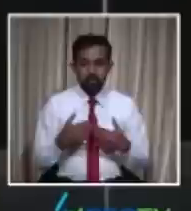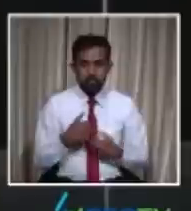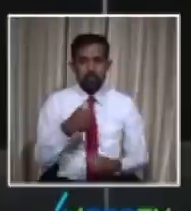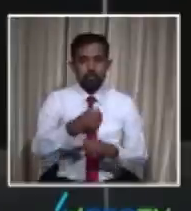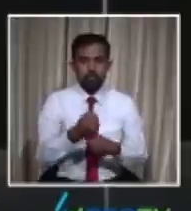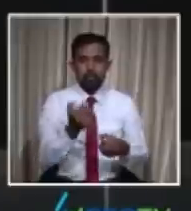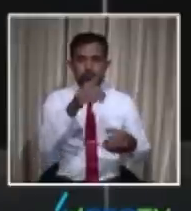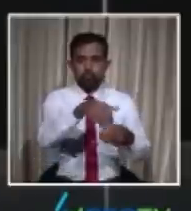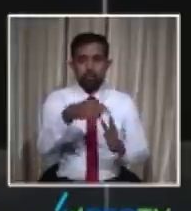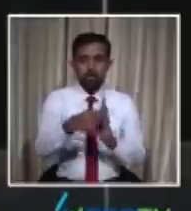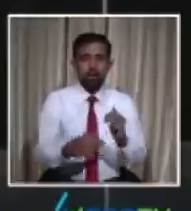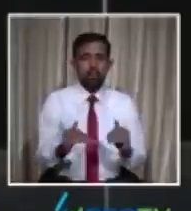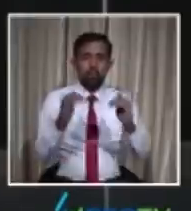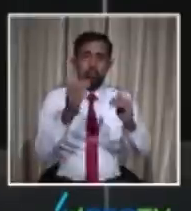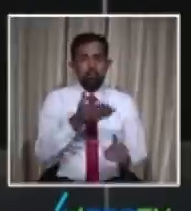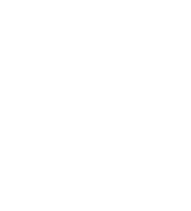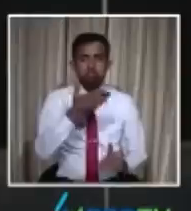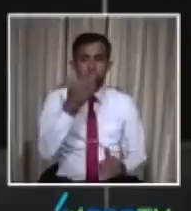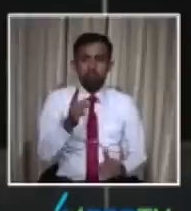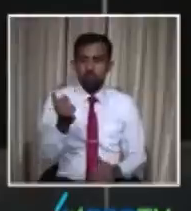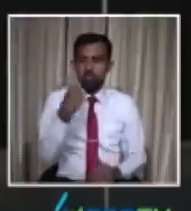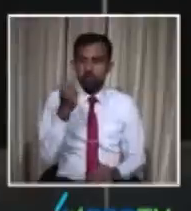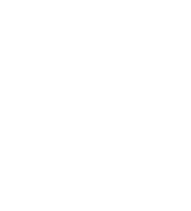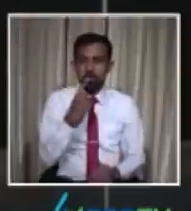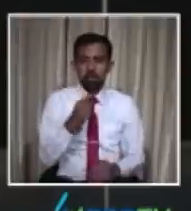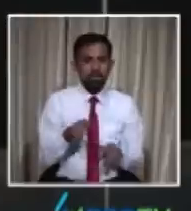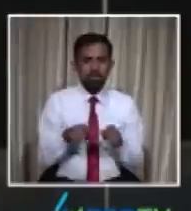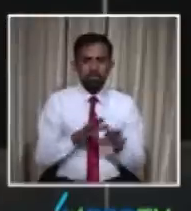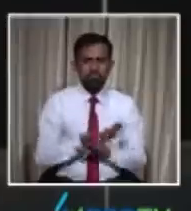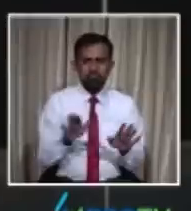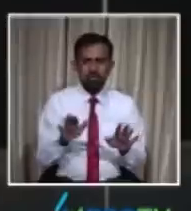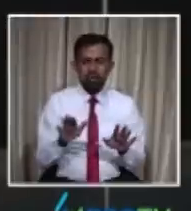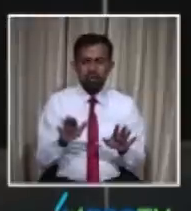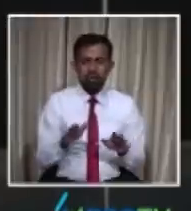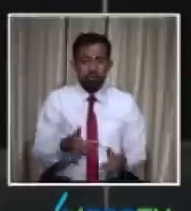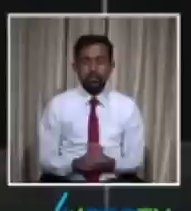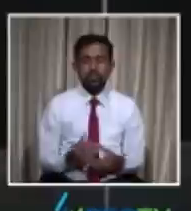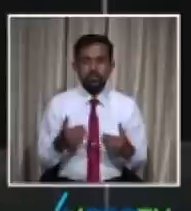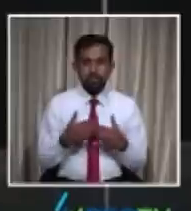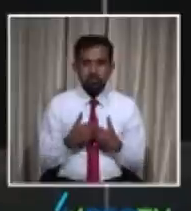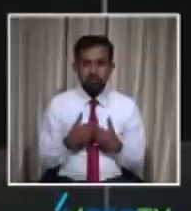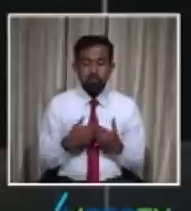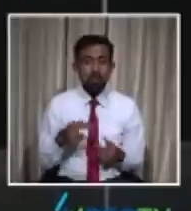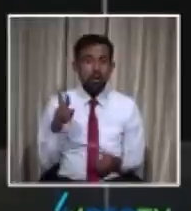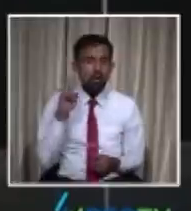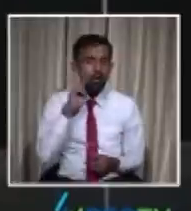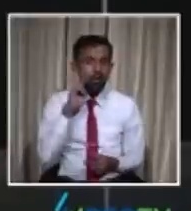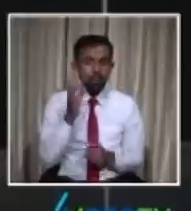ගිහිල්ලා රට ගොඩ දාන්න පුළුවන් කියලා සමහරු කිව්වට ඒක එහෙම වෙන්නේ නැහැ සුපර්මෑන්ලා මේ ලෝකේ මේ රටේ නැහැ රනිල්